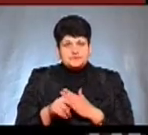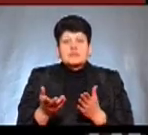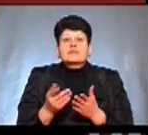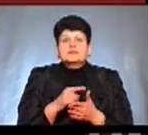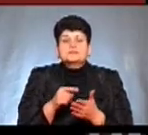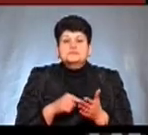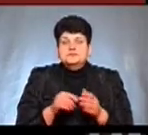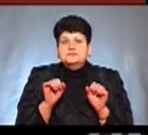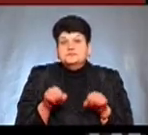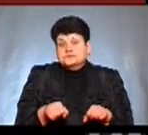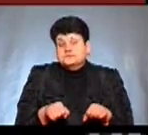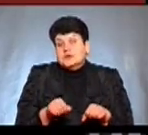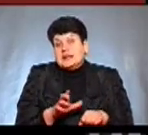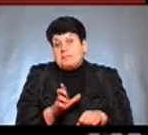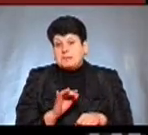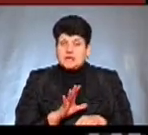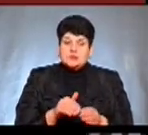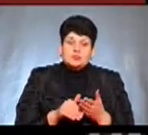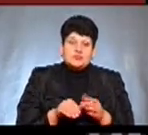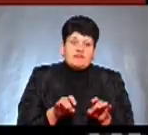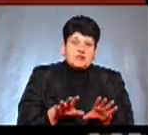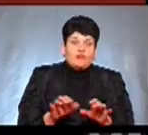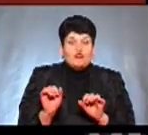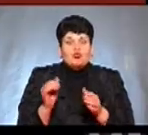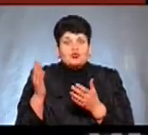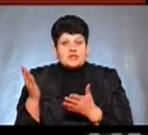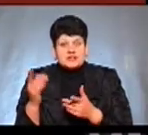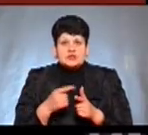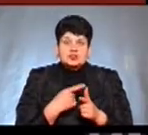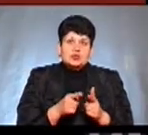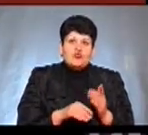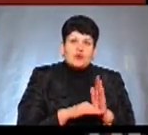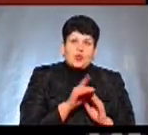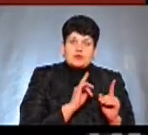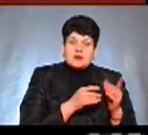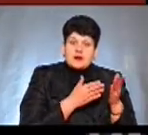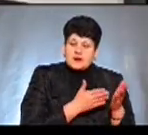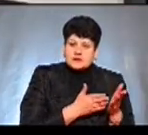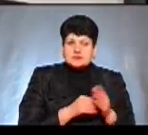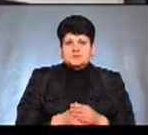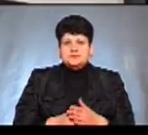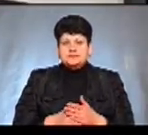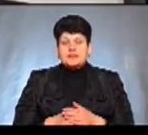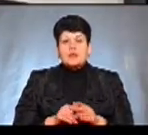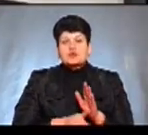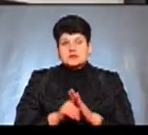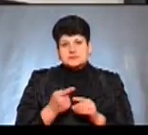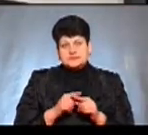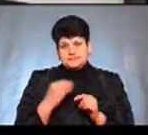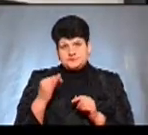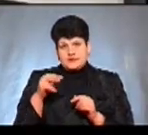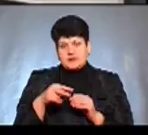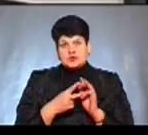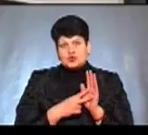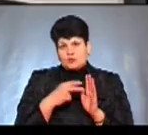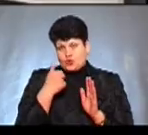питання могли б допомогти вирішити? Чи в уряді, чи в Верховній Раді, що допомогти з ремонтом? Почалася ця історія ще з 2007